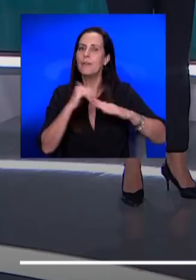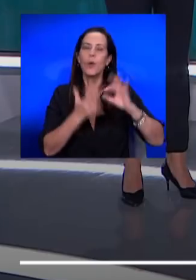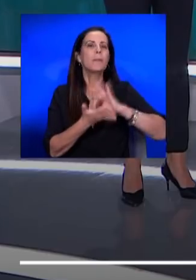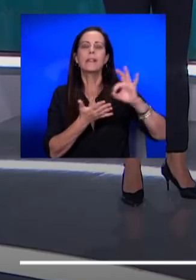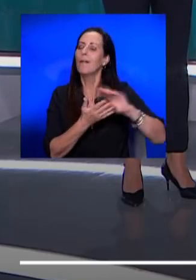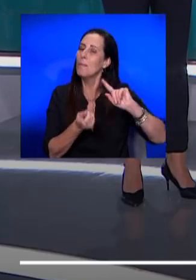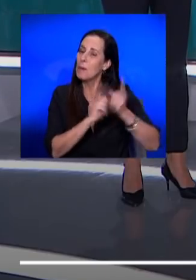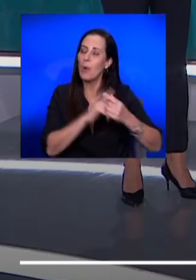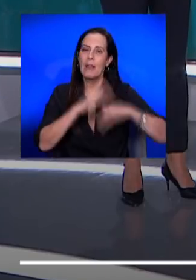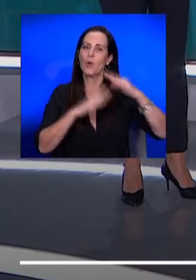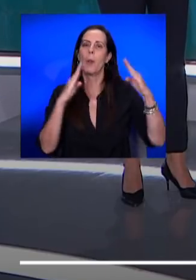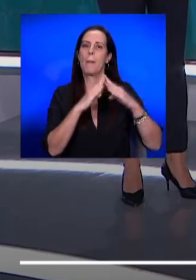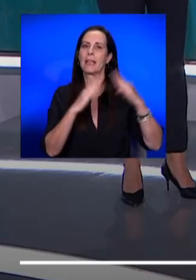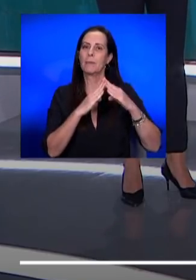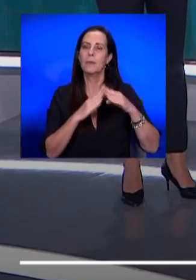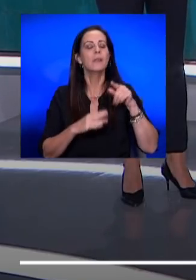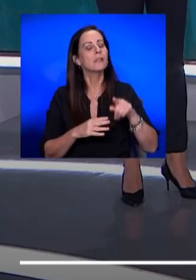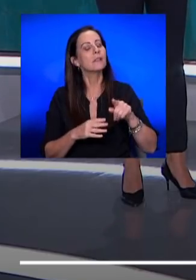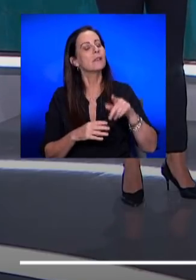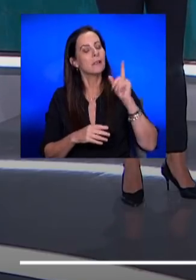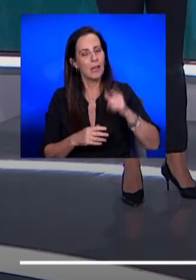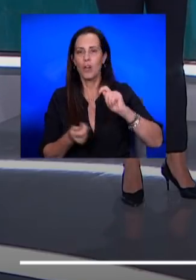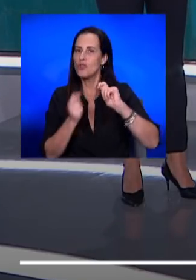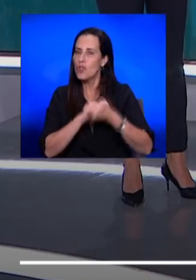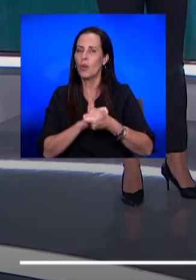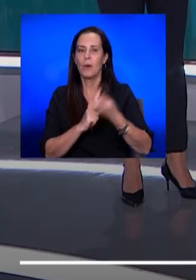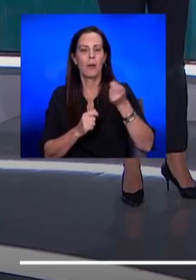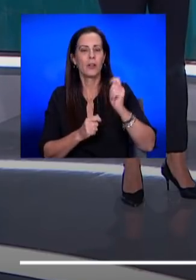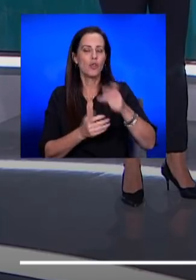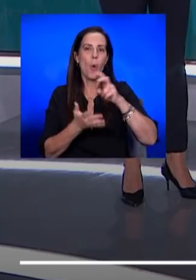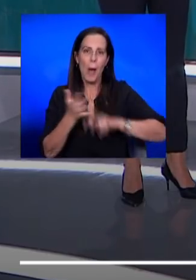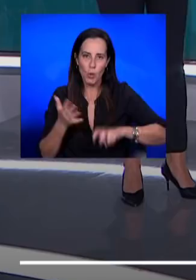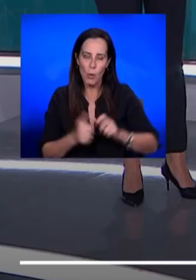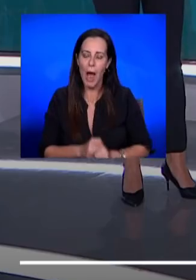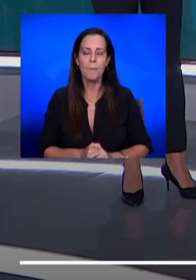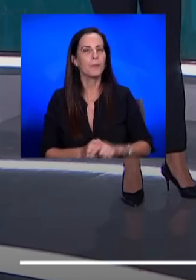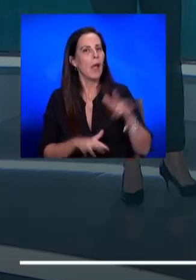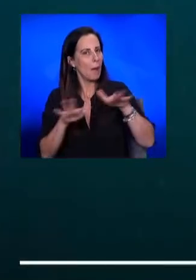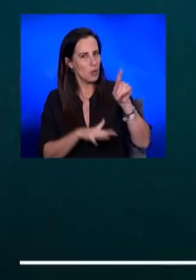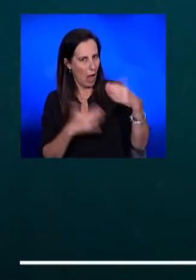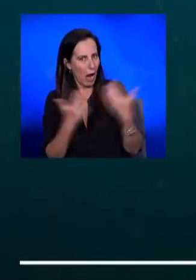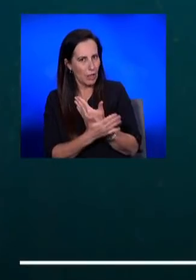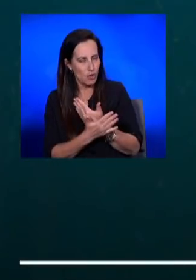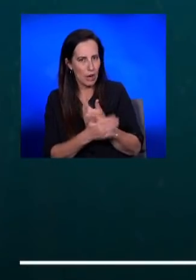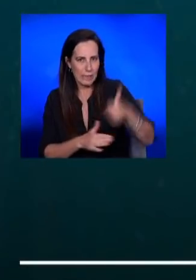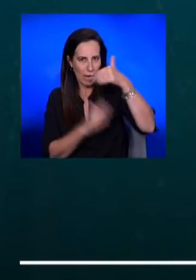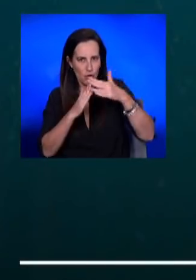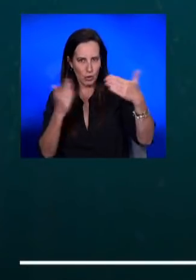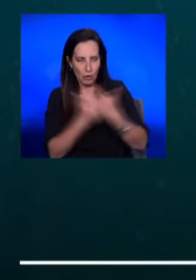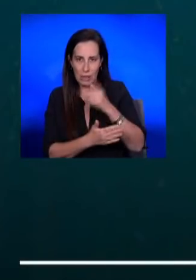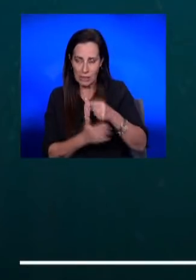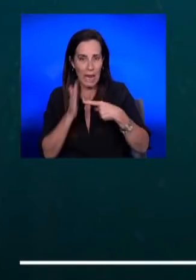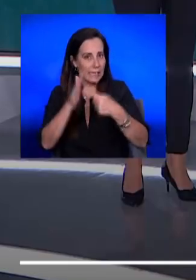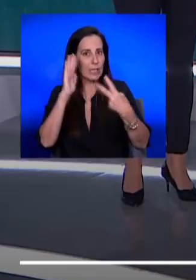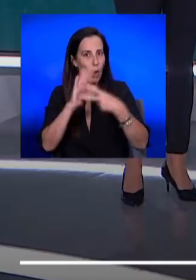אלא לבנות מגורים. זה כרוך בשינוי מבנה ארנונה וכיוצא בזה. הממשלה החדשה, שר השיכון החדש, אמור להציג